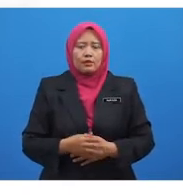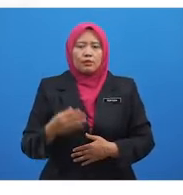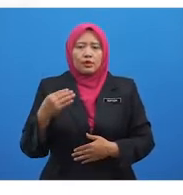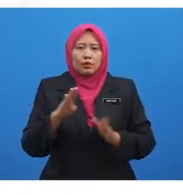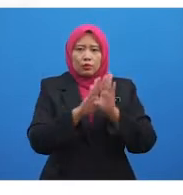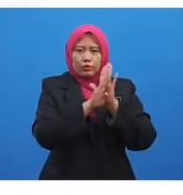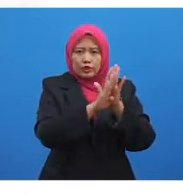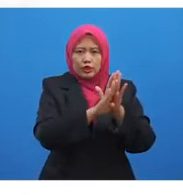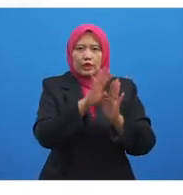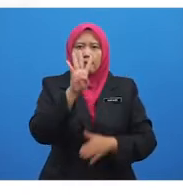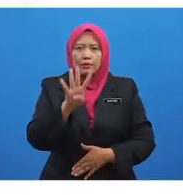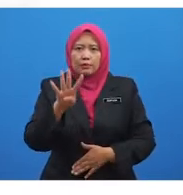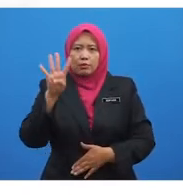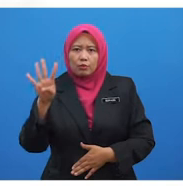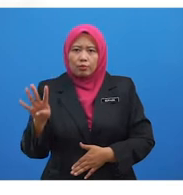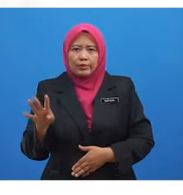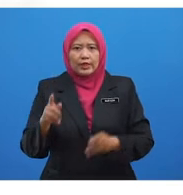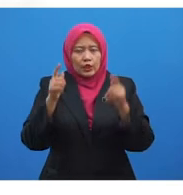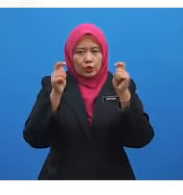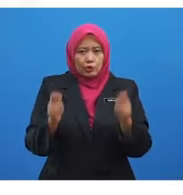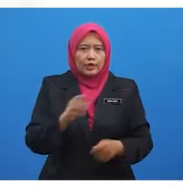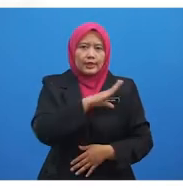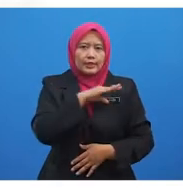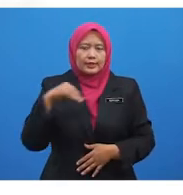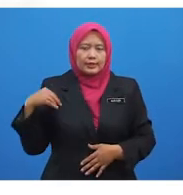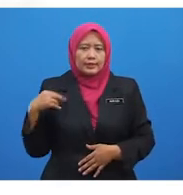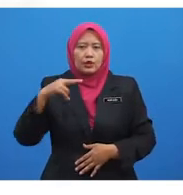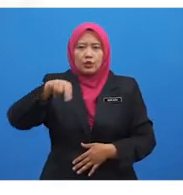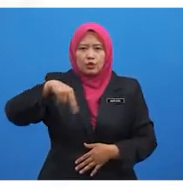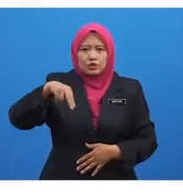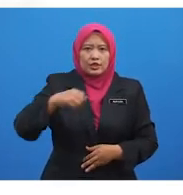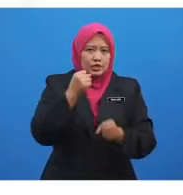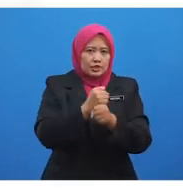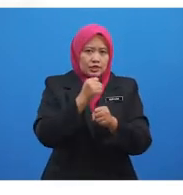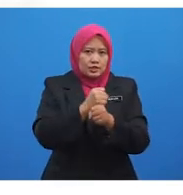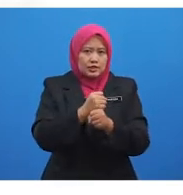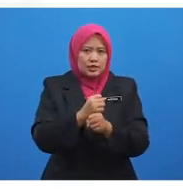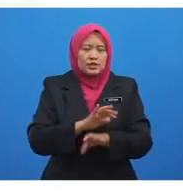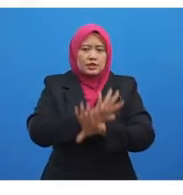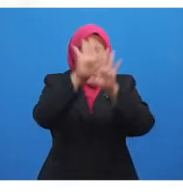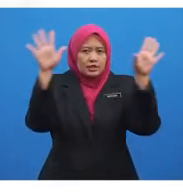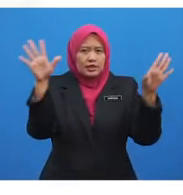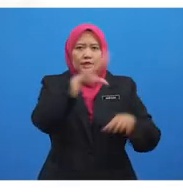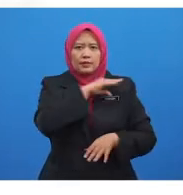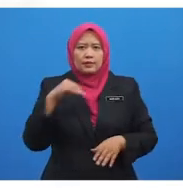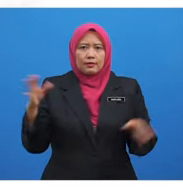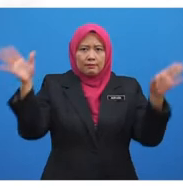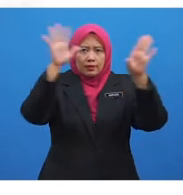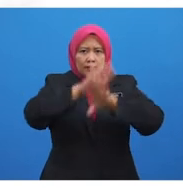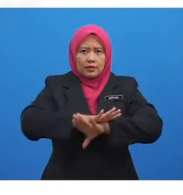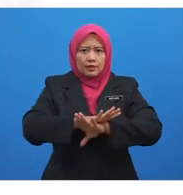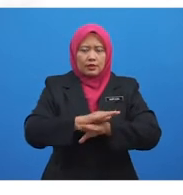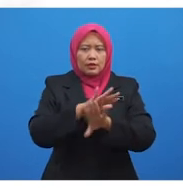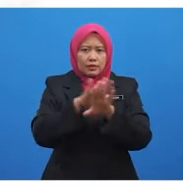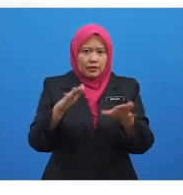44 tukang dan utas bekerja siang dan malam tanpa berhenti untuk menyiapkan istana